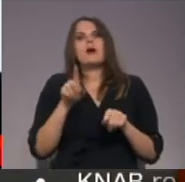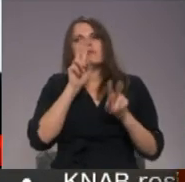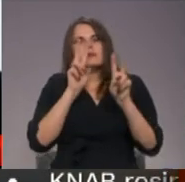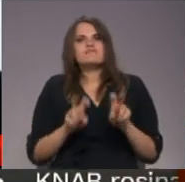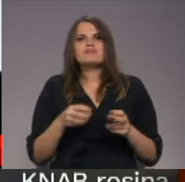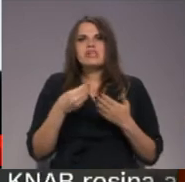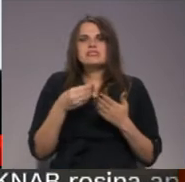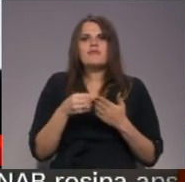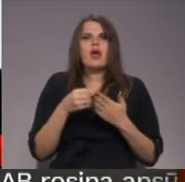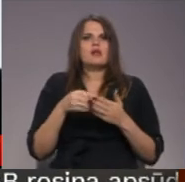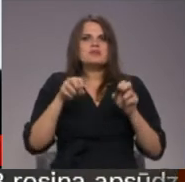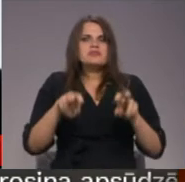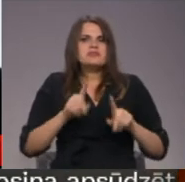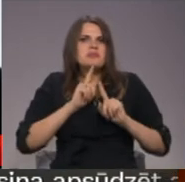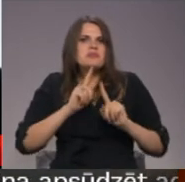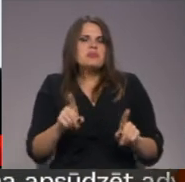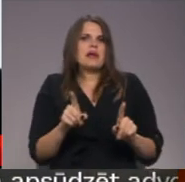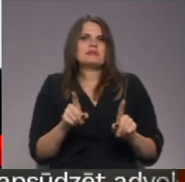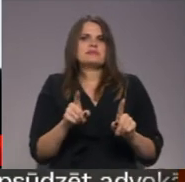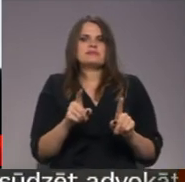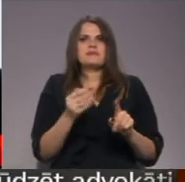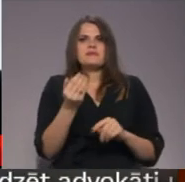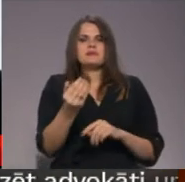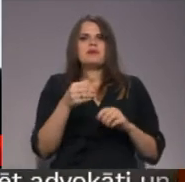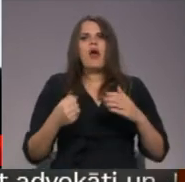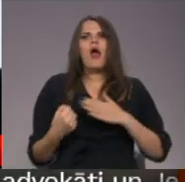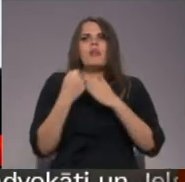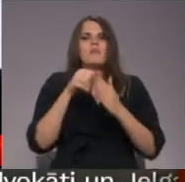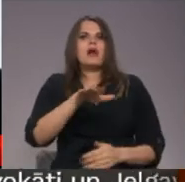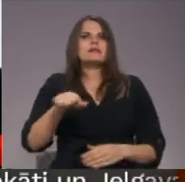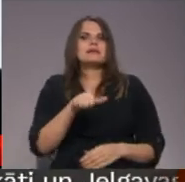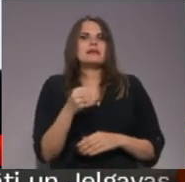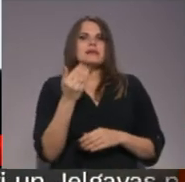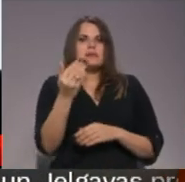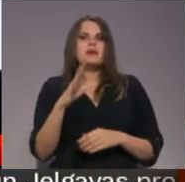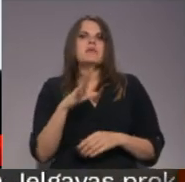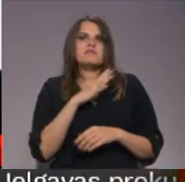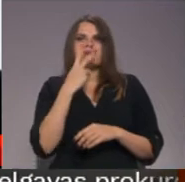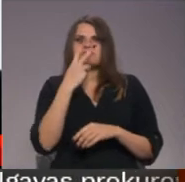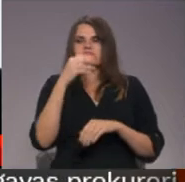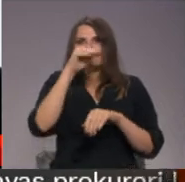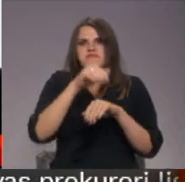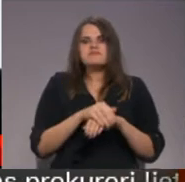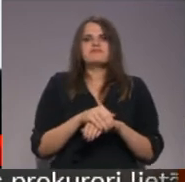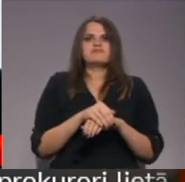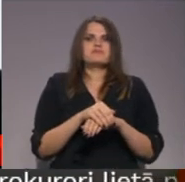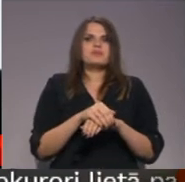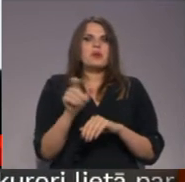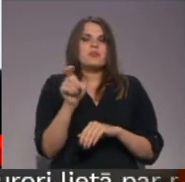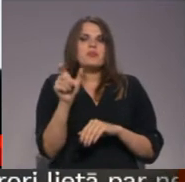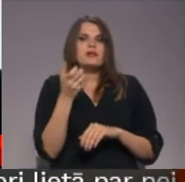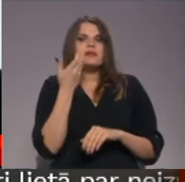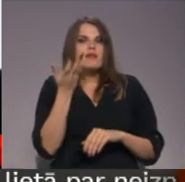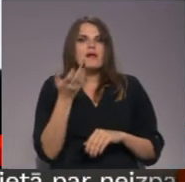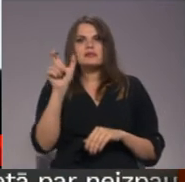vērtējot specifiski atbalstu ģimenēm, tika konstatēts, ka brīdī,